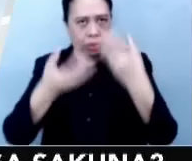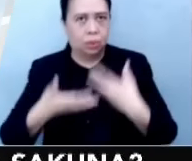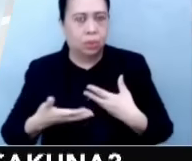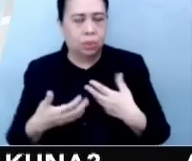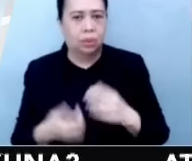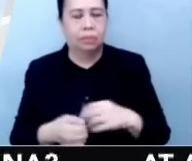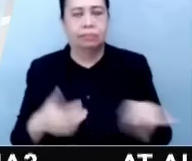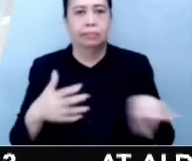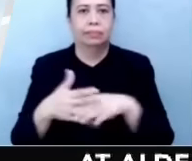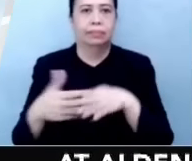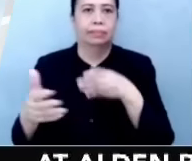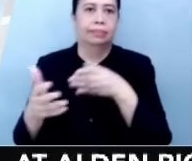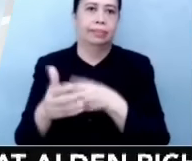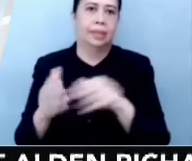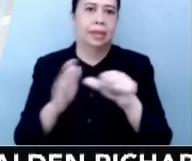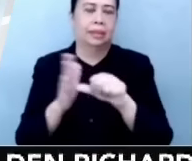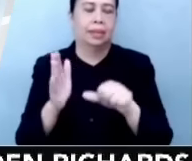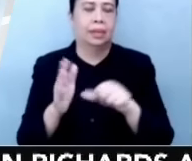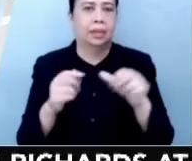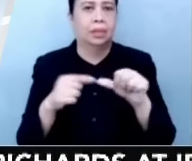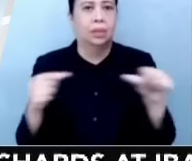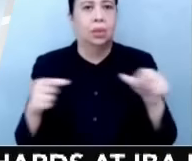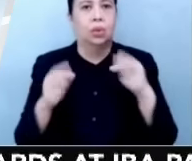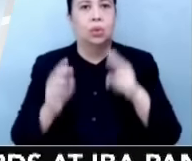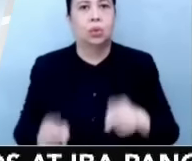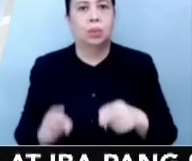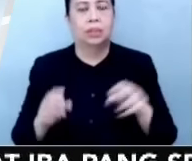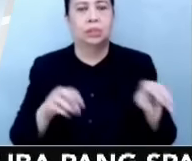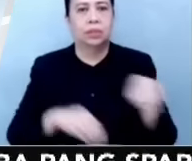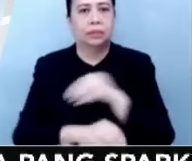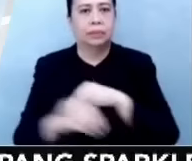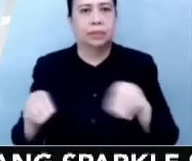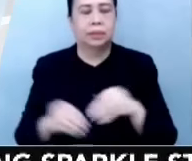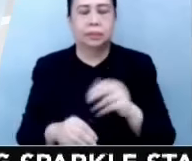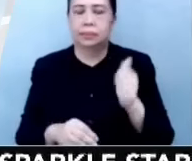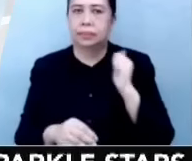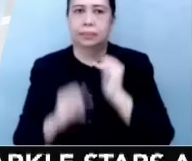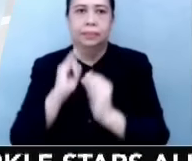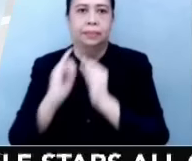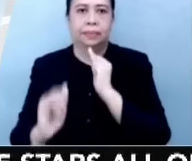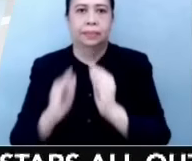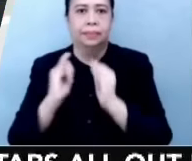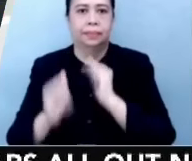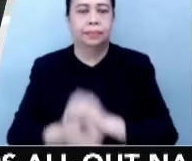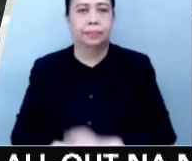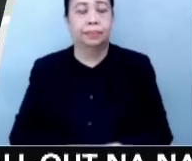na ng paglabag sa anti-human trafficking law ang mga suspect na tumangging magbigay ng panig. Para sa